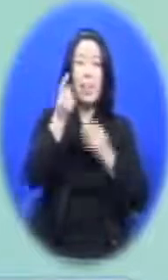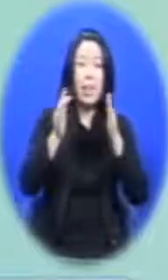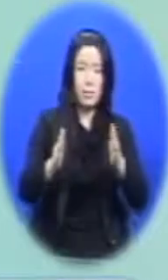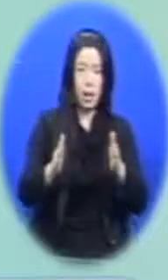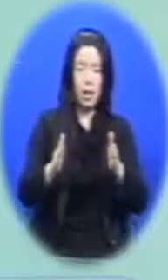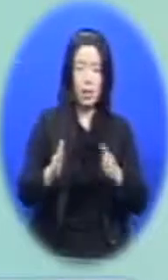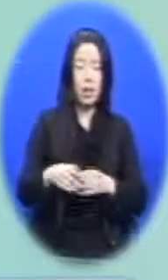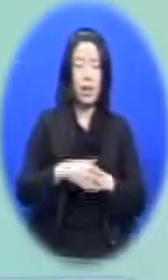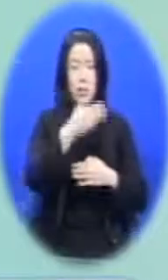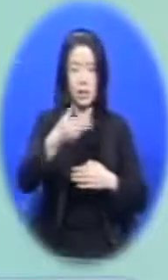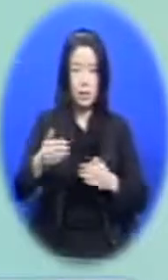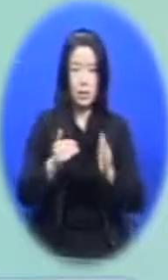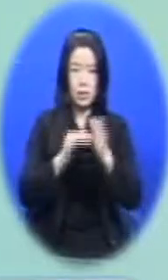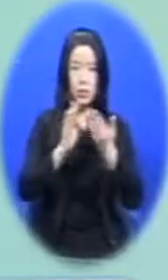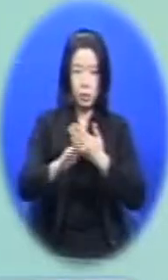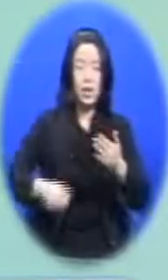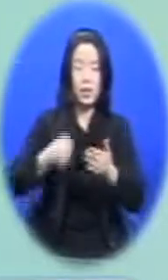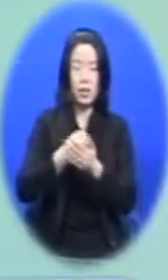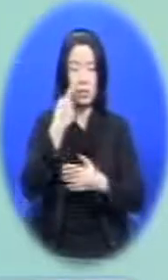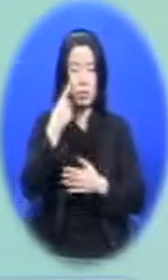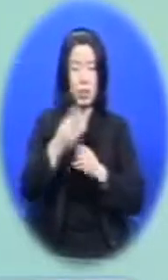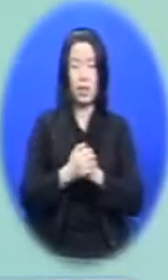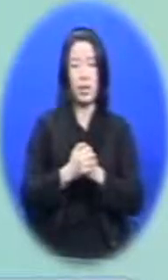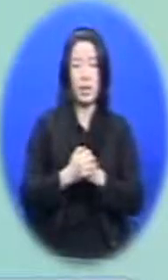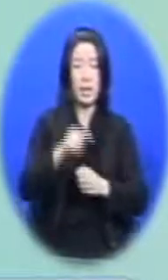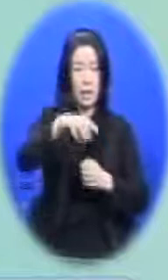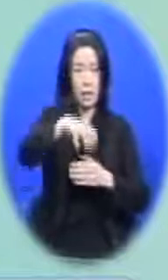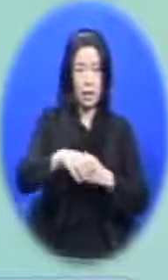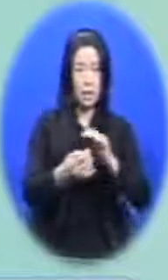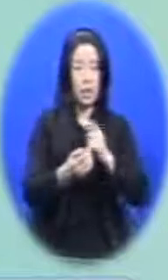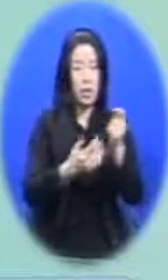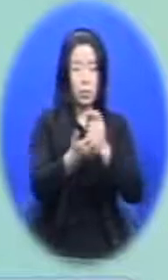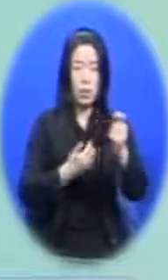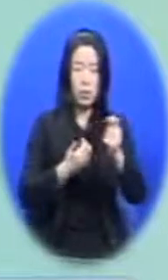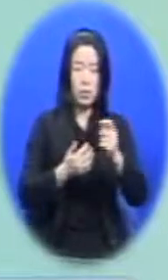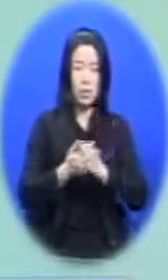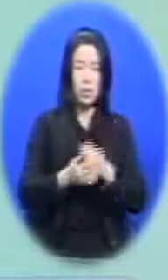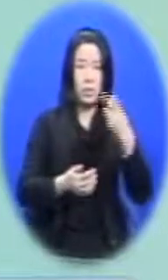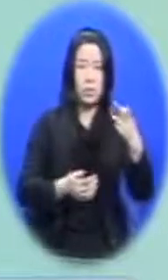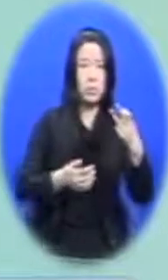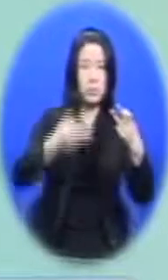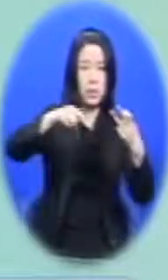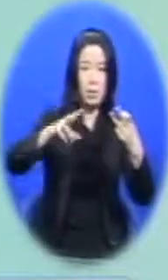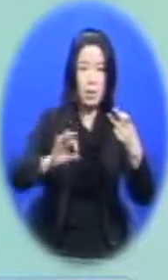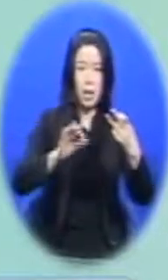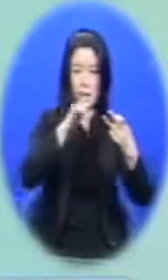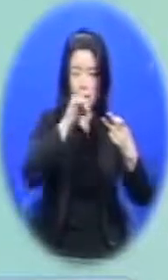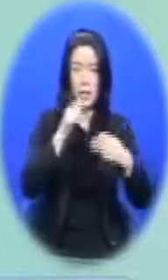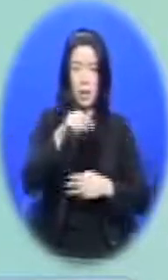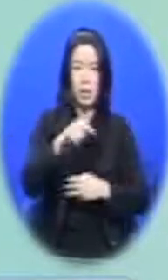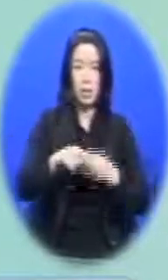한 달만 한번 지나고 난 다음에 결정합시다. 여기 고린도전서에 보면 고린도전서 13장이 있는데